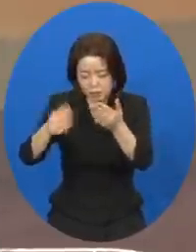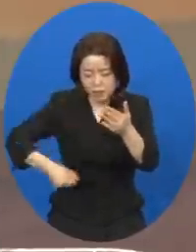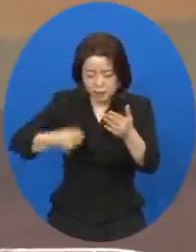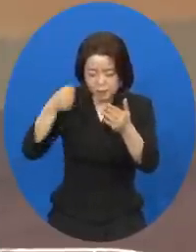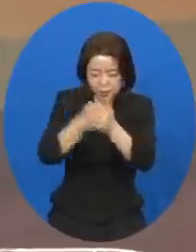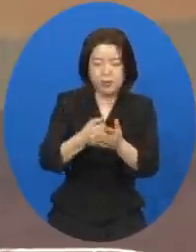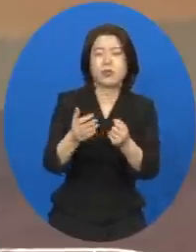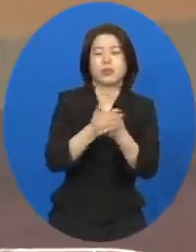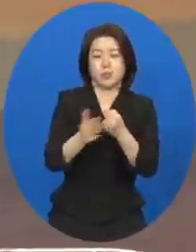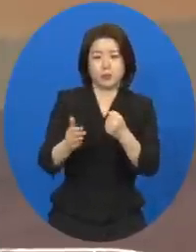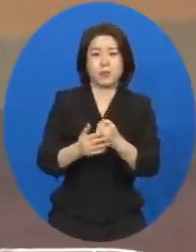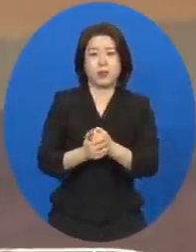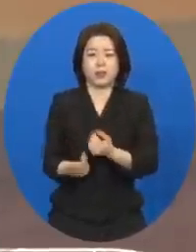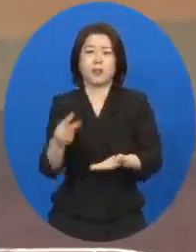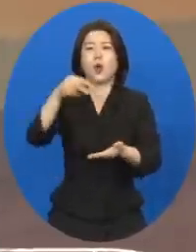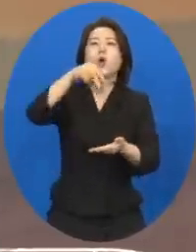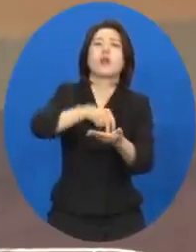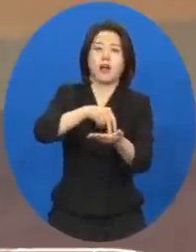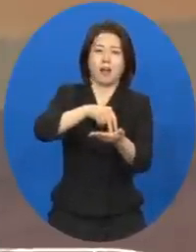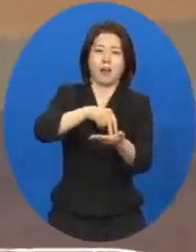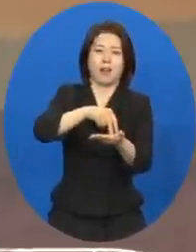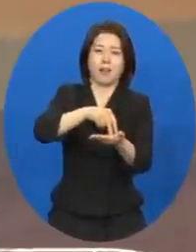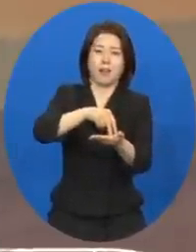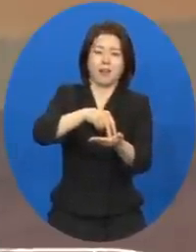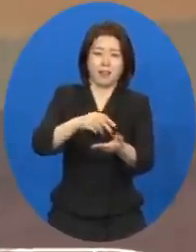결단했기 때문에 일어났어요.